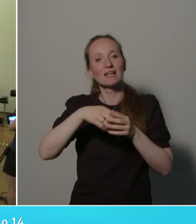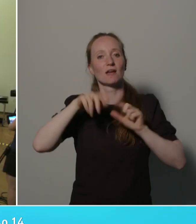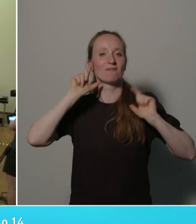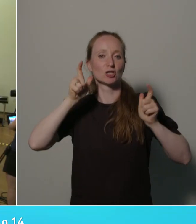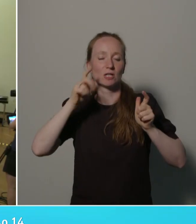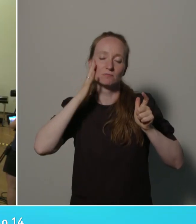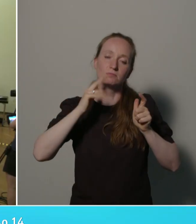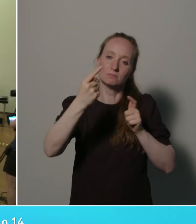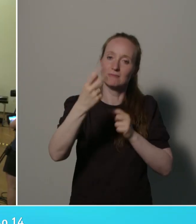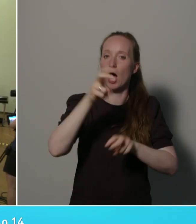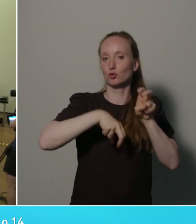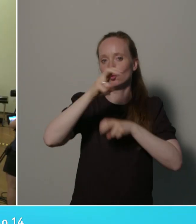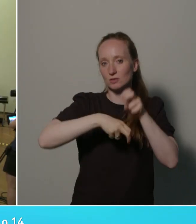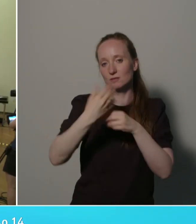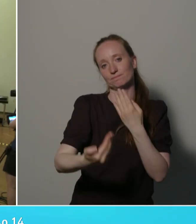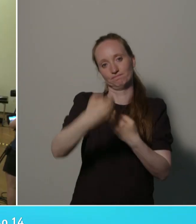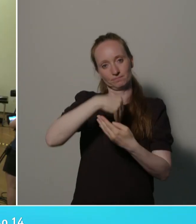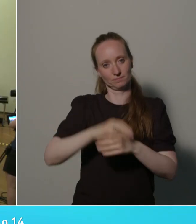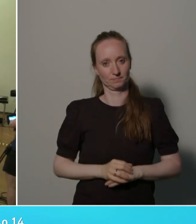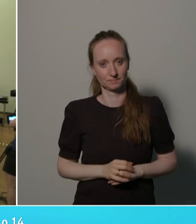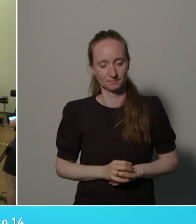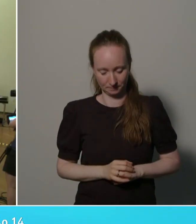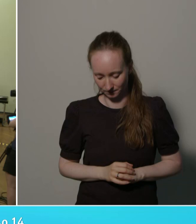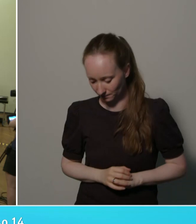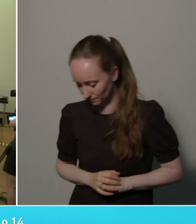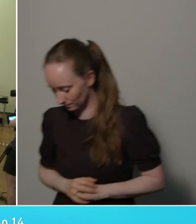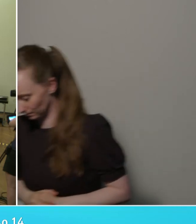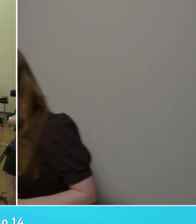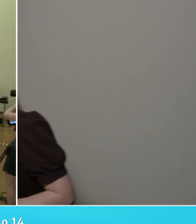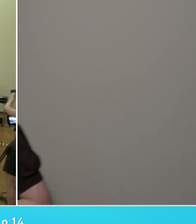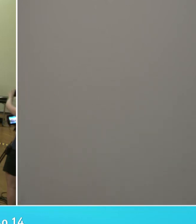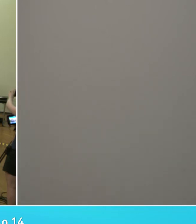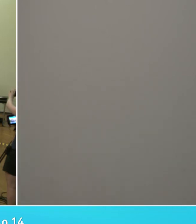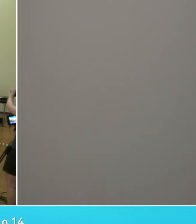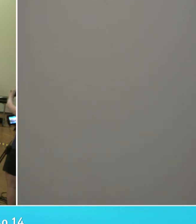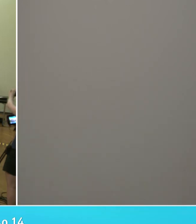Der nächste auf der Rednerliste ist Herr Täger, danach folgen Herr Volkmer und Herr Schenker.